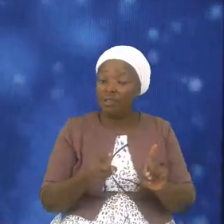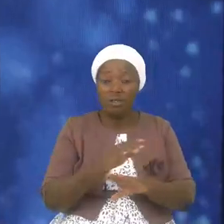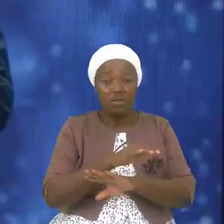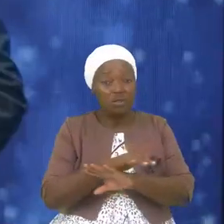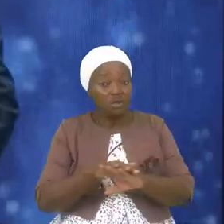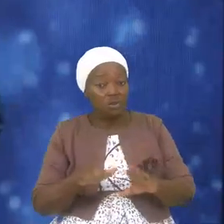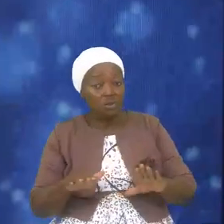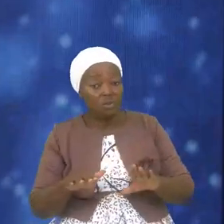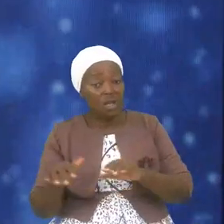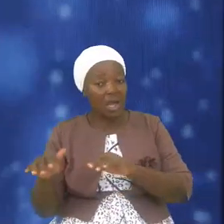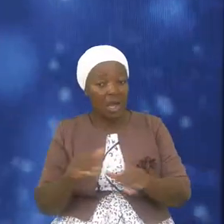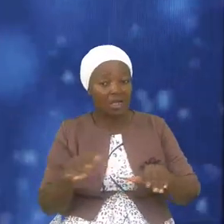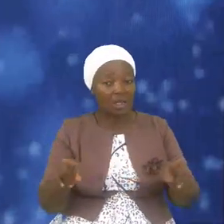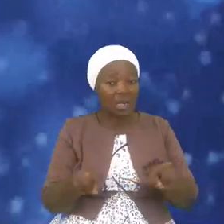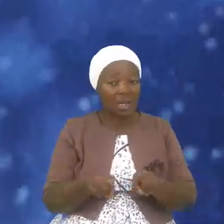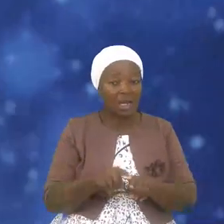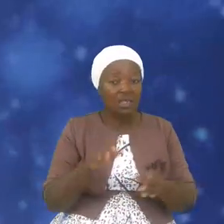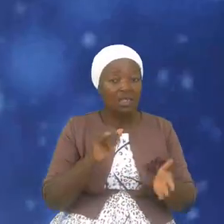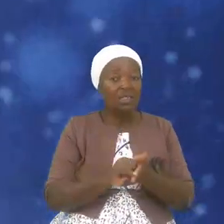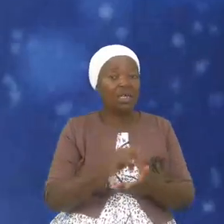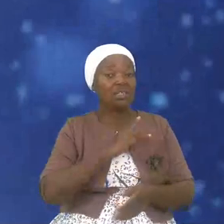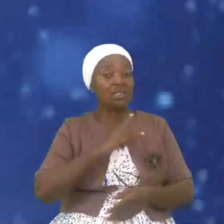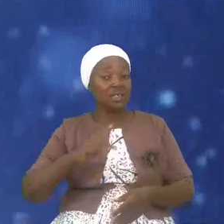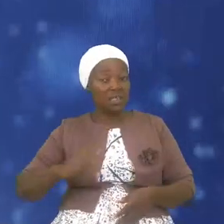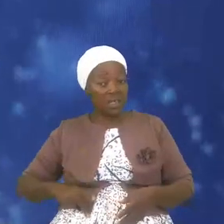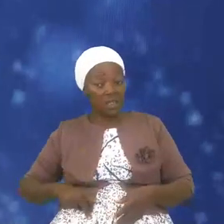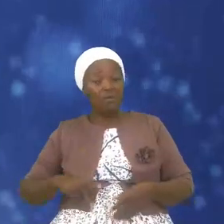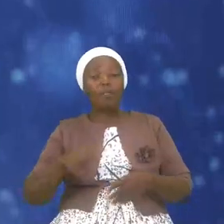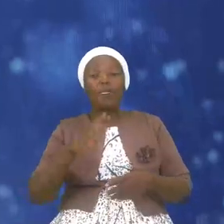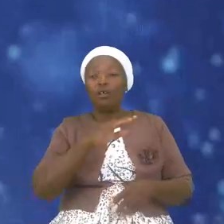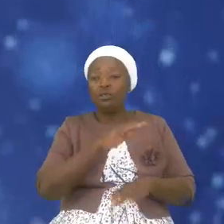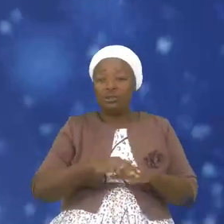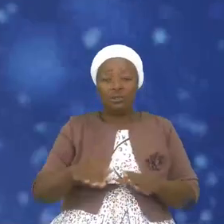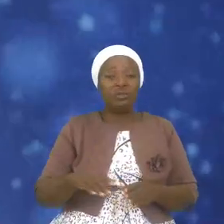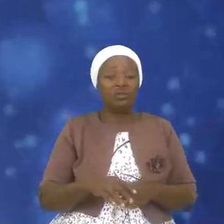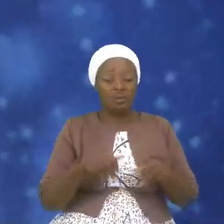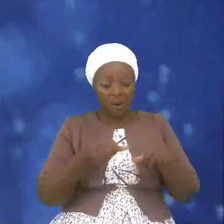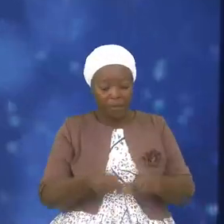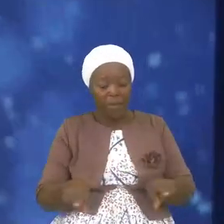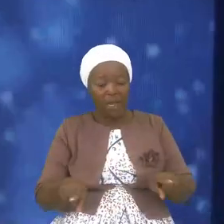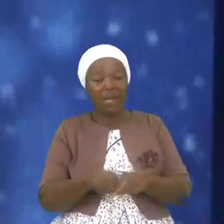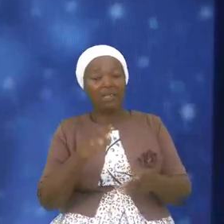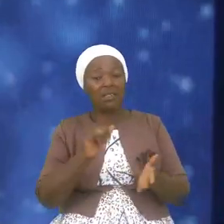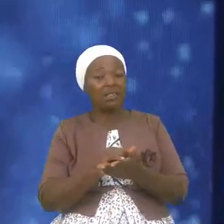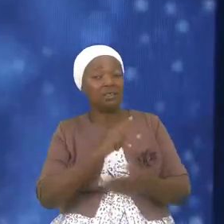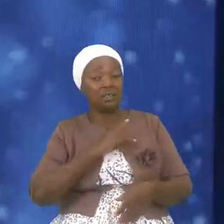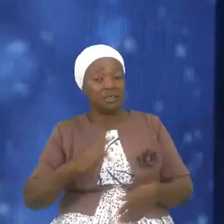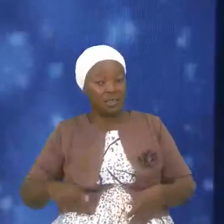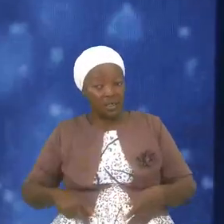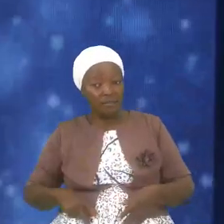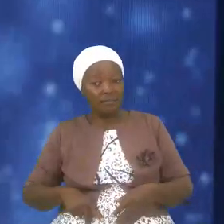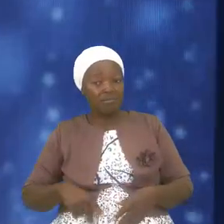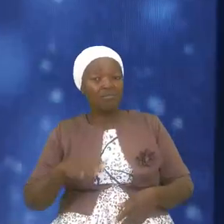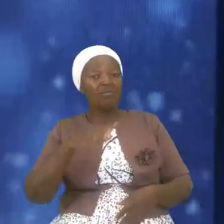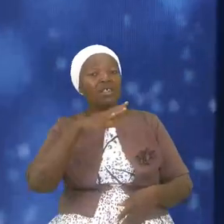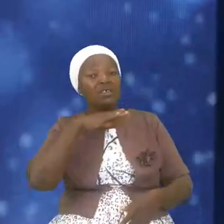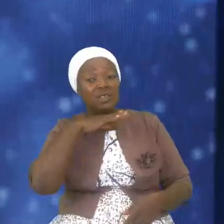n'agis pas comme Belshazzar. Ne demeure pas comme Belshazzar, profane,